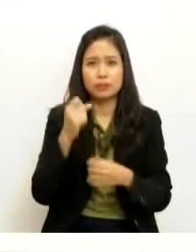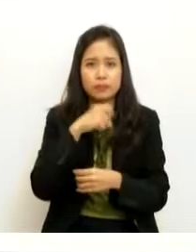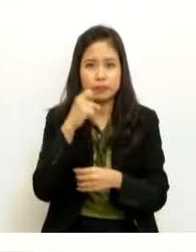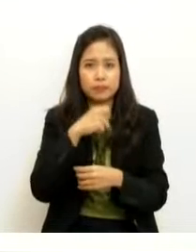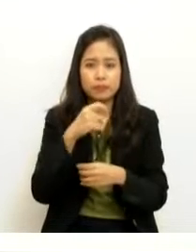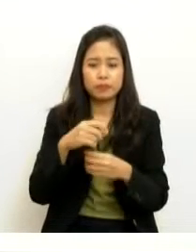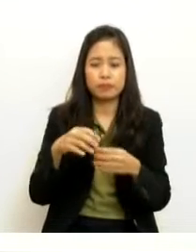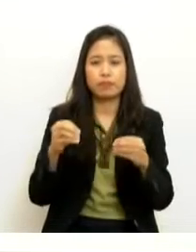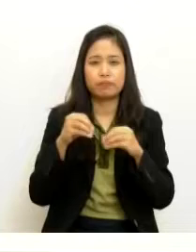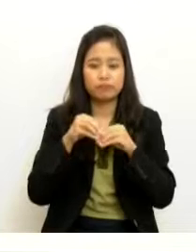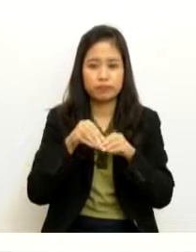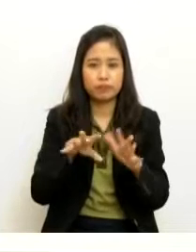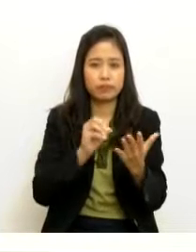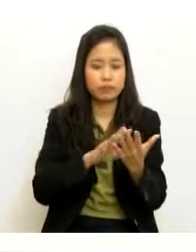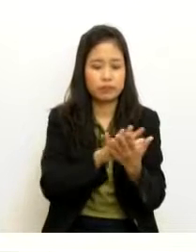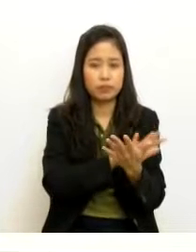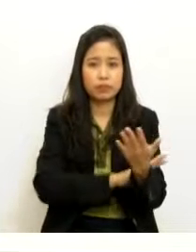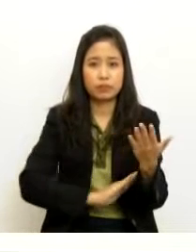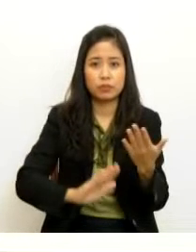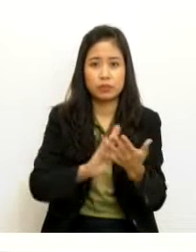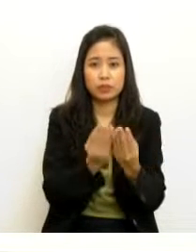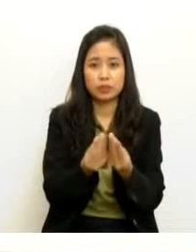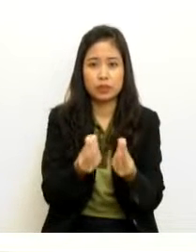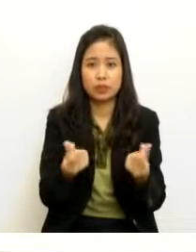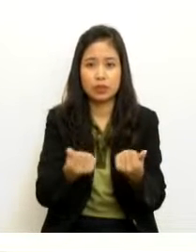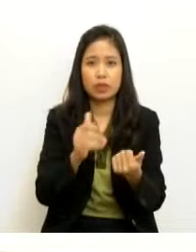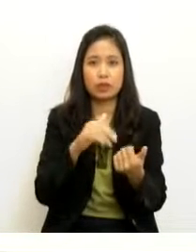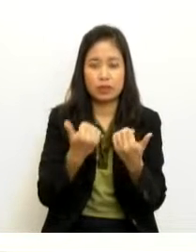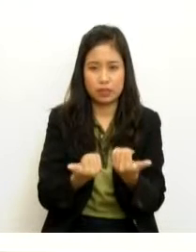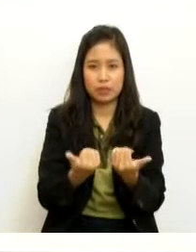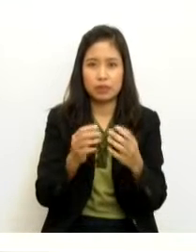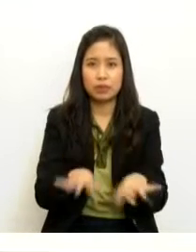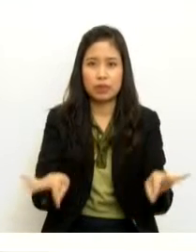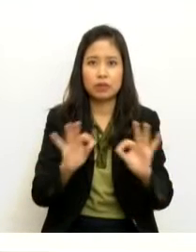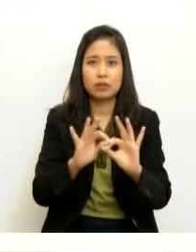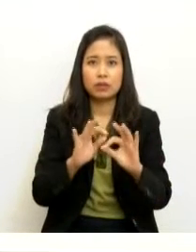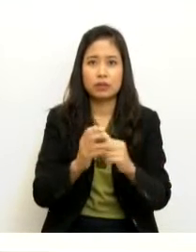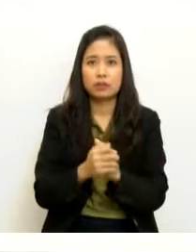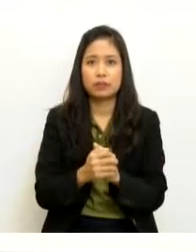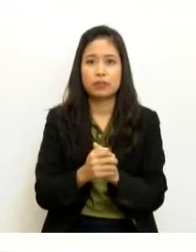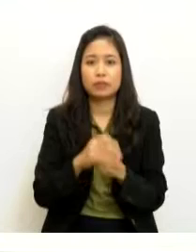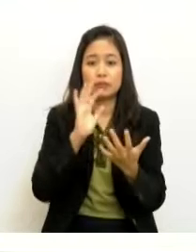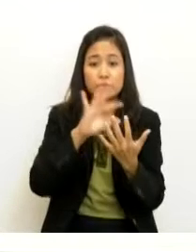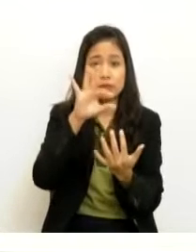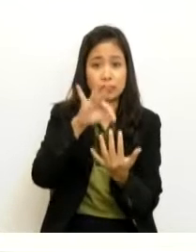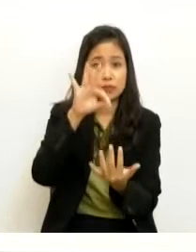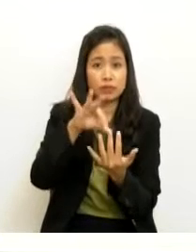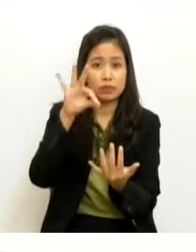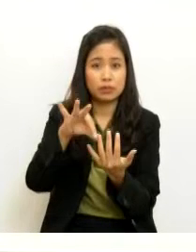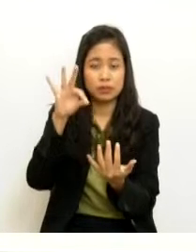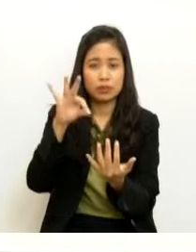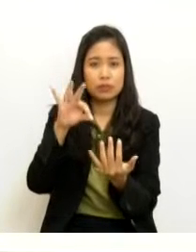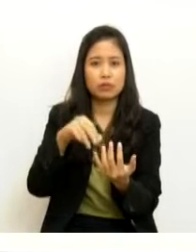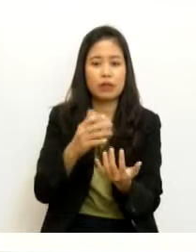คลุมเด็กในพื้นที่ของแต่ละจังหวัดนั้นๆอันนี้ประเด็นที่1ส่วนเรื่องการคัดเลือกในการ